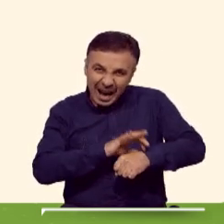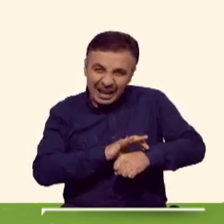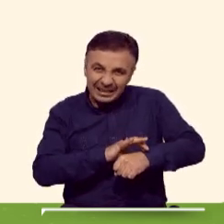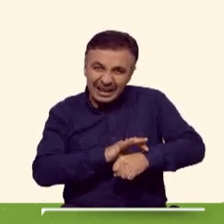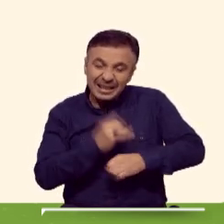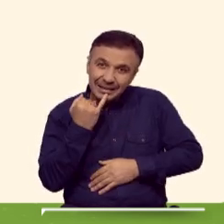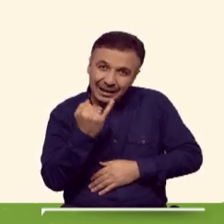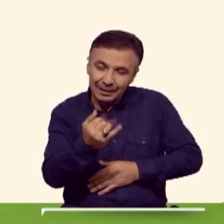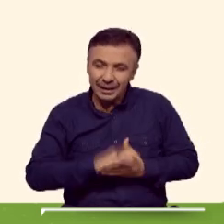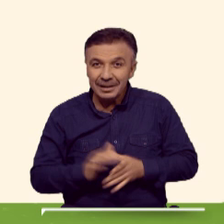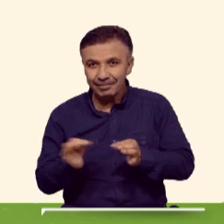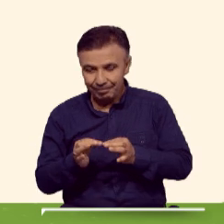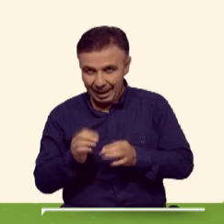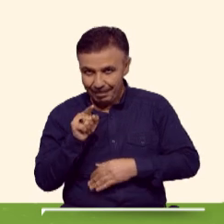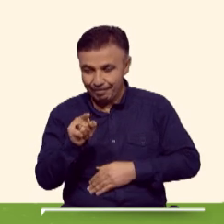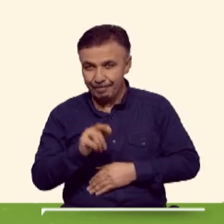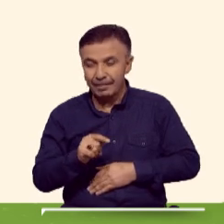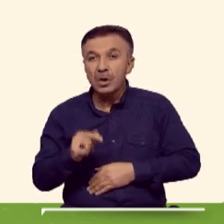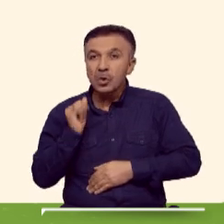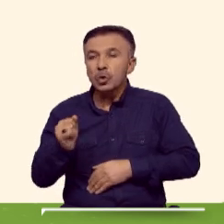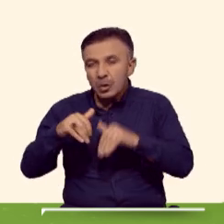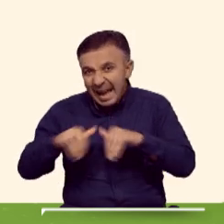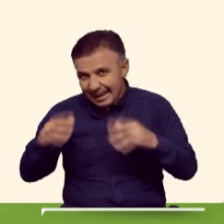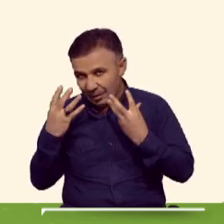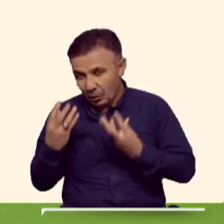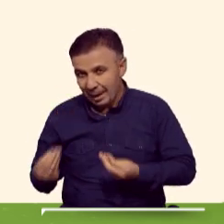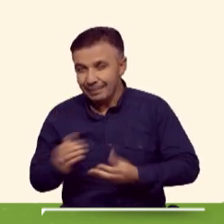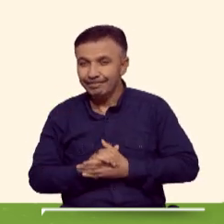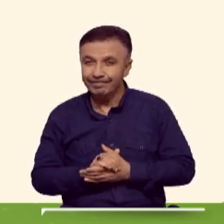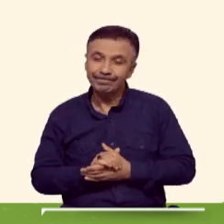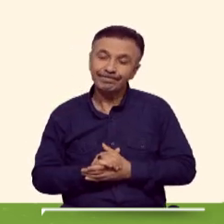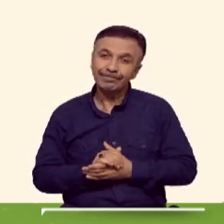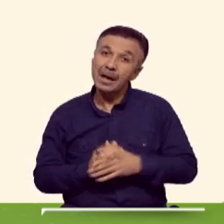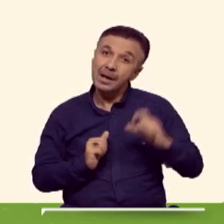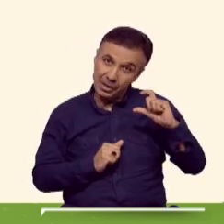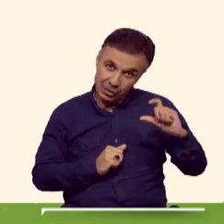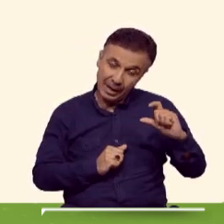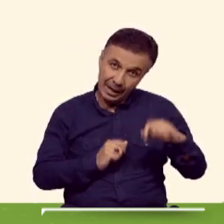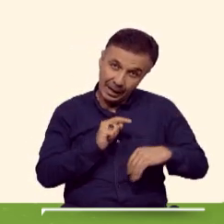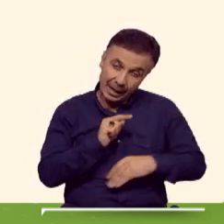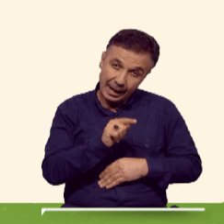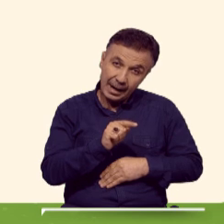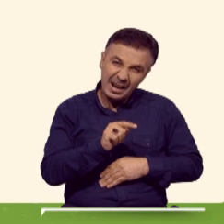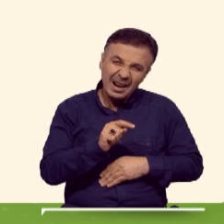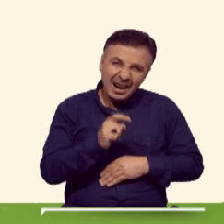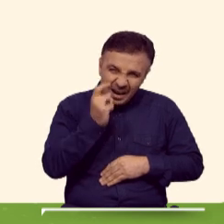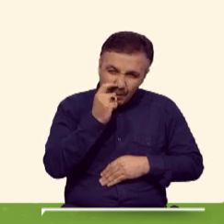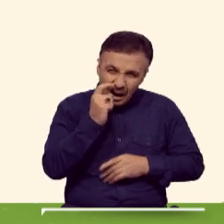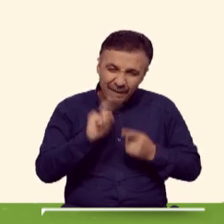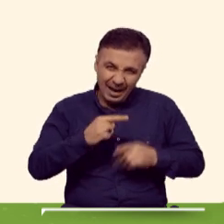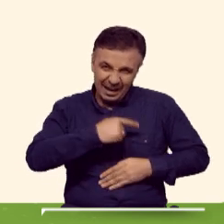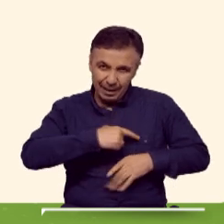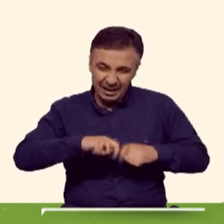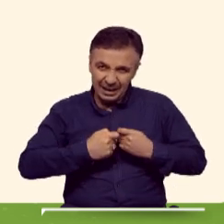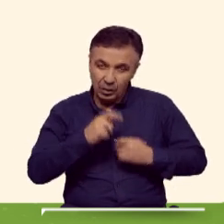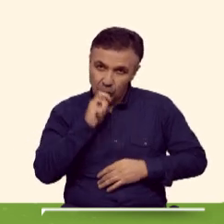etmek. B. Kötülüğe engel olmak. C. Kaba ve kırıcı söz